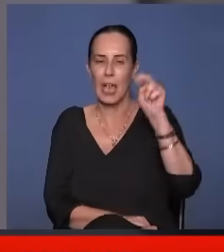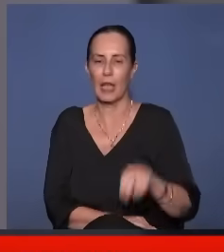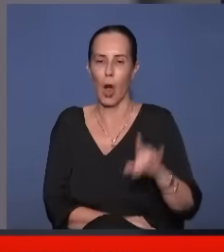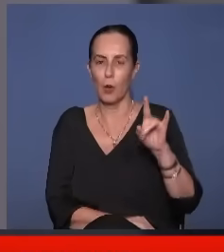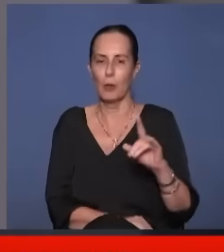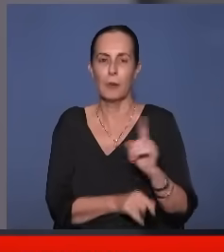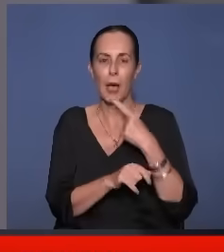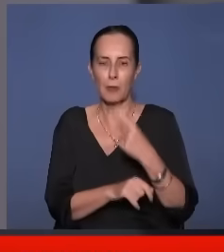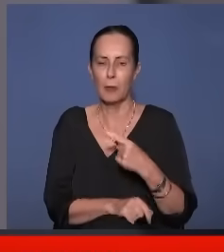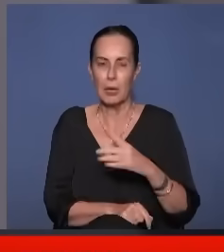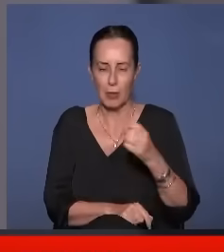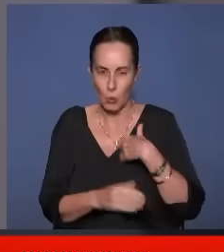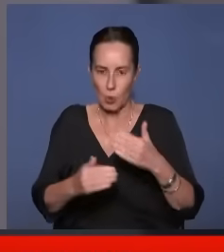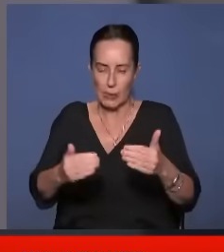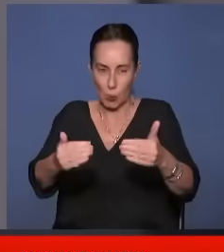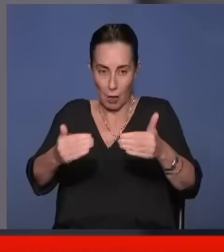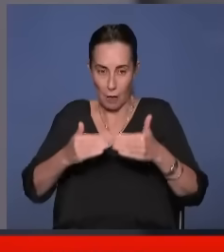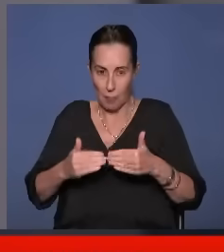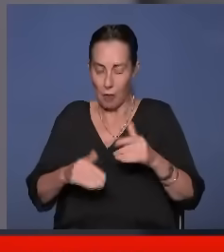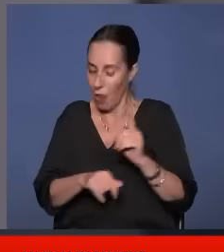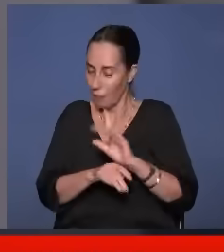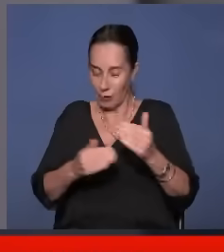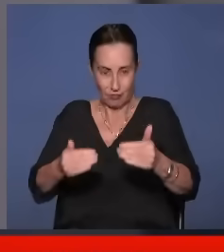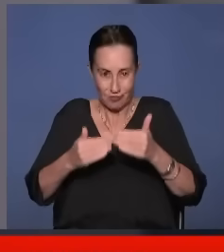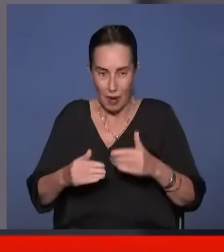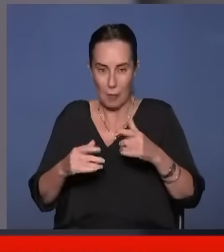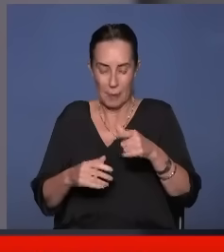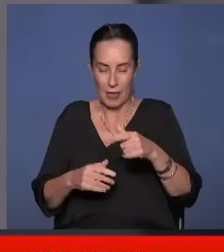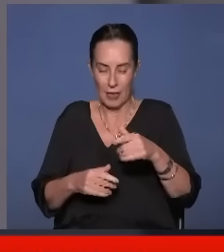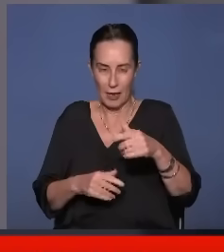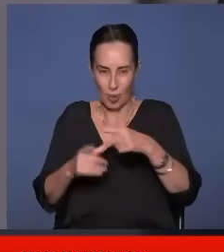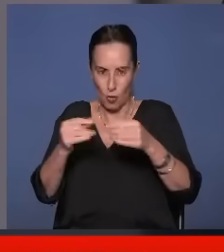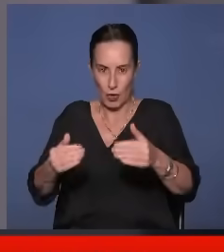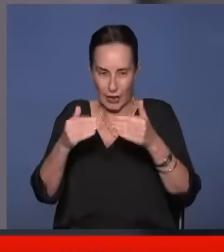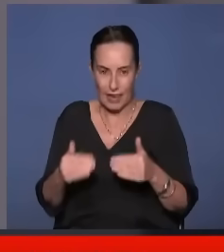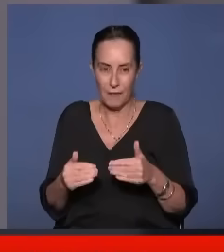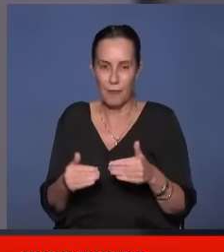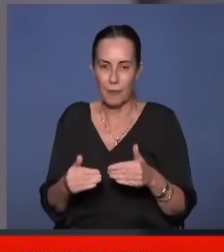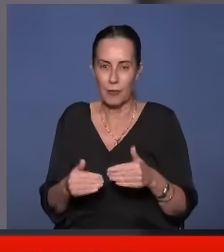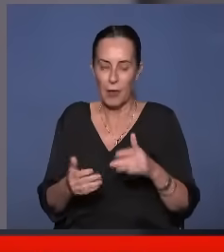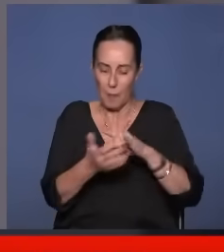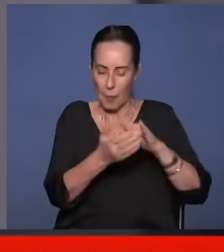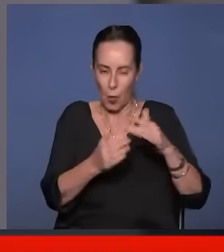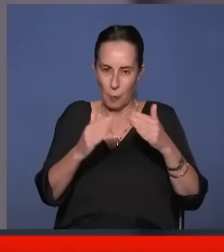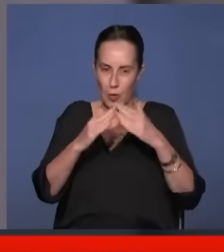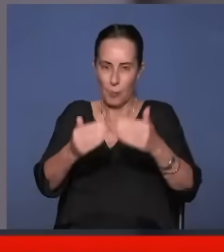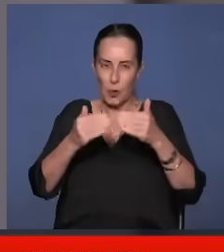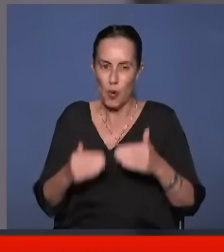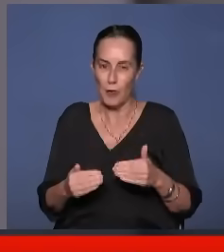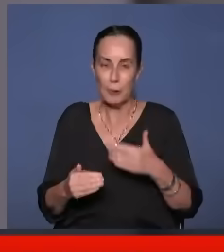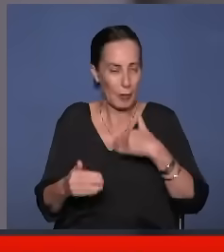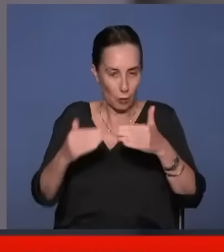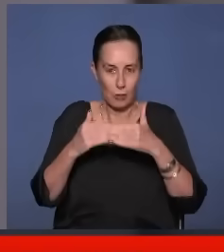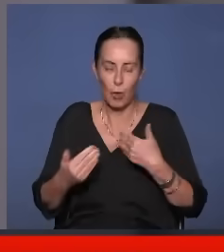אמרתי, אם אנחנו נסוגים באופן הזה חד צדדית מגוש קטיף, מהיישובים בעזה,